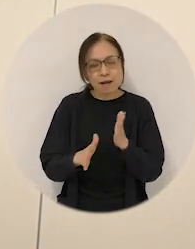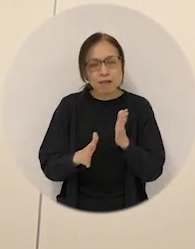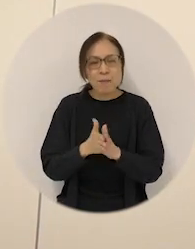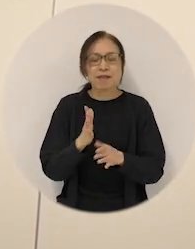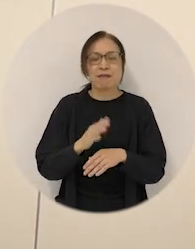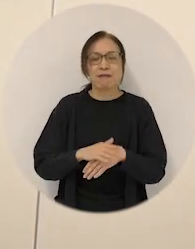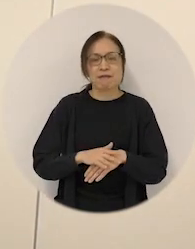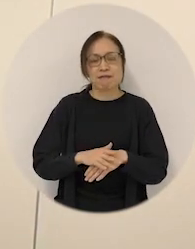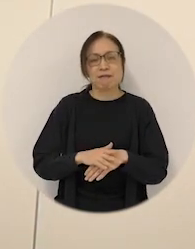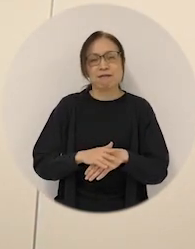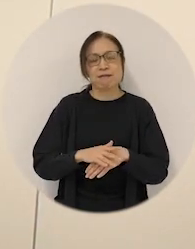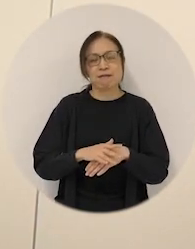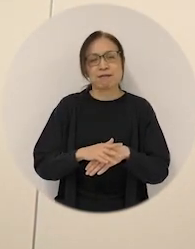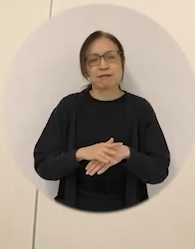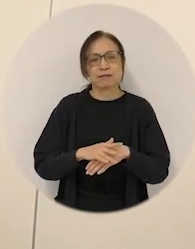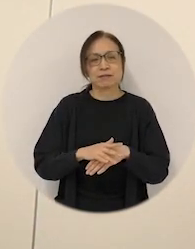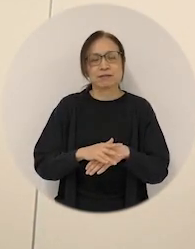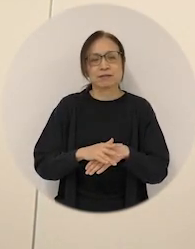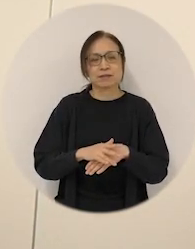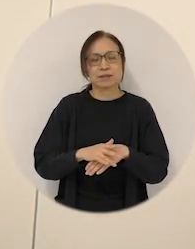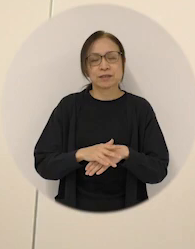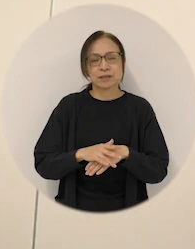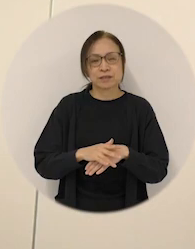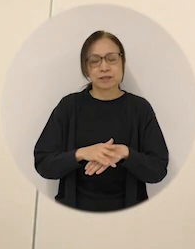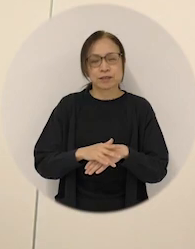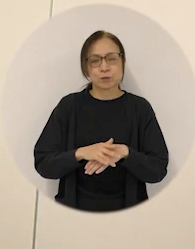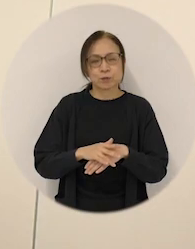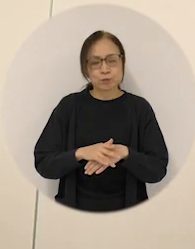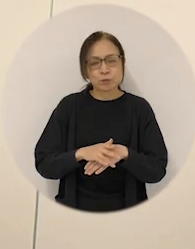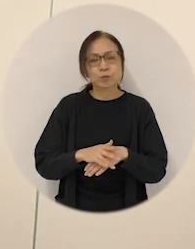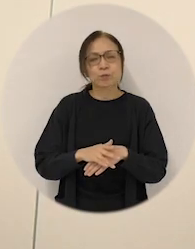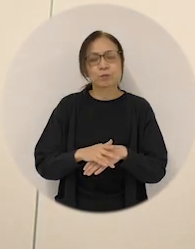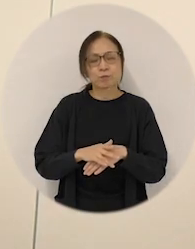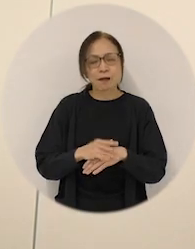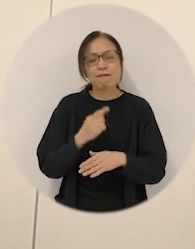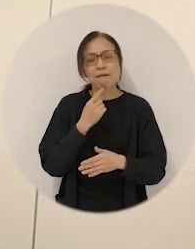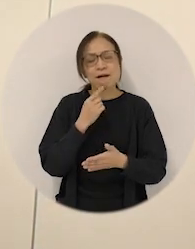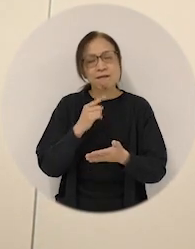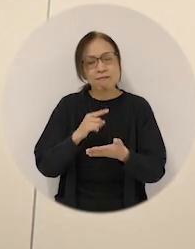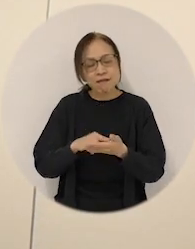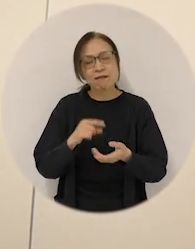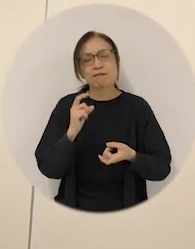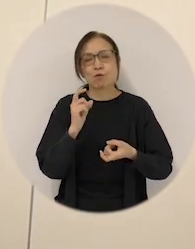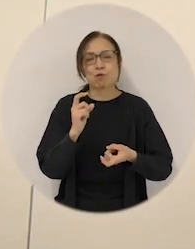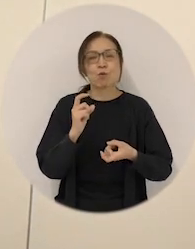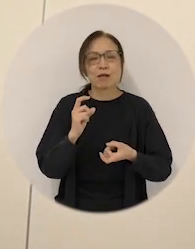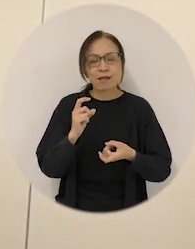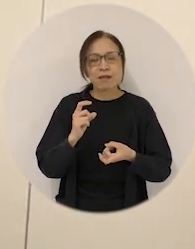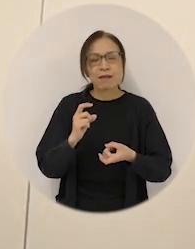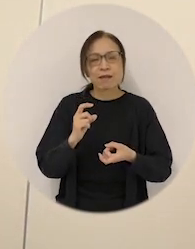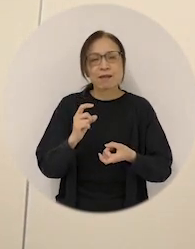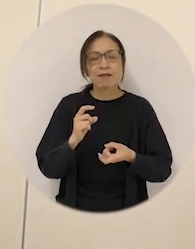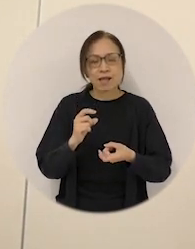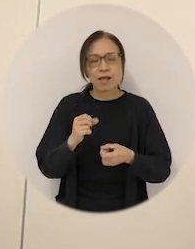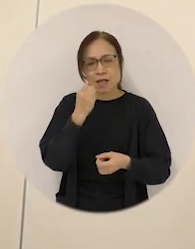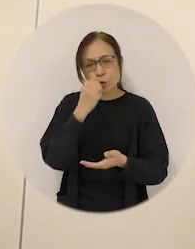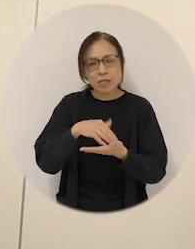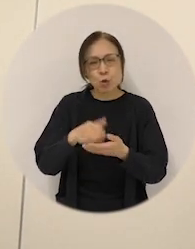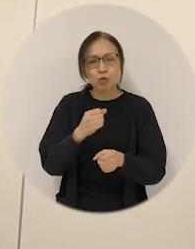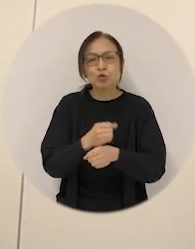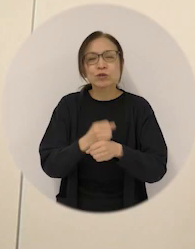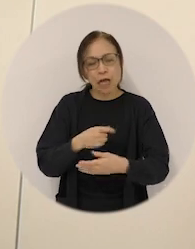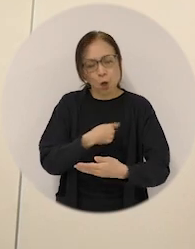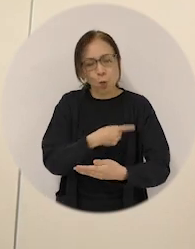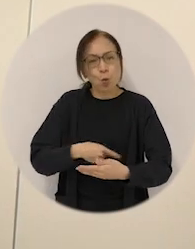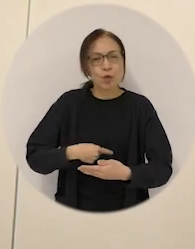もっと柔らかい言葉で 平成に向けた思いみたいなのを話していただけ